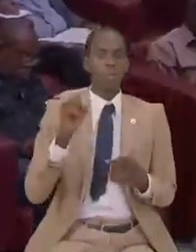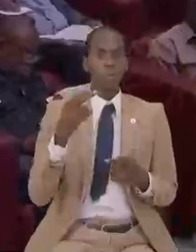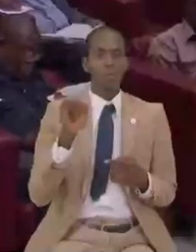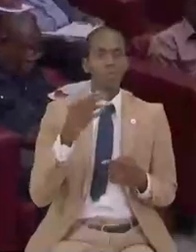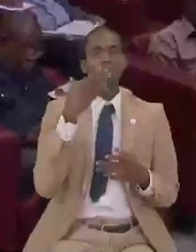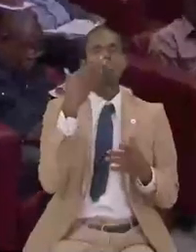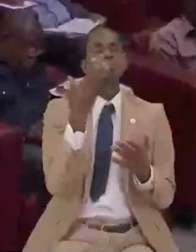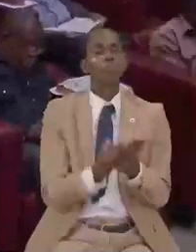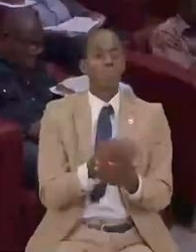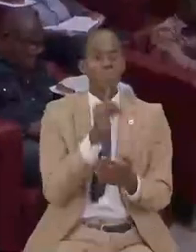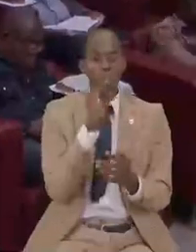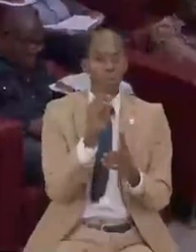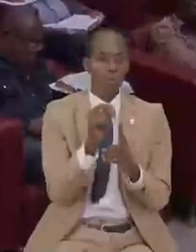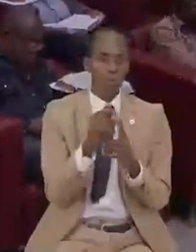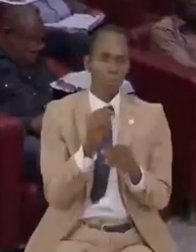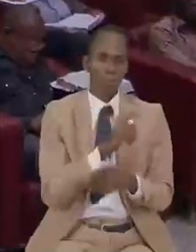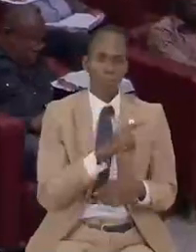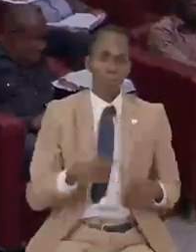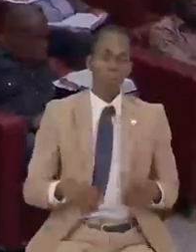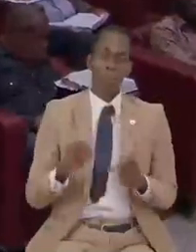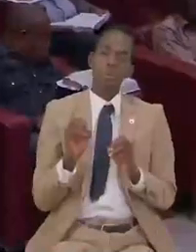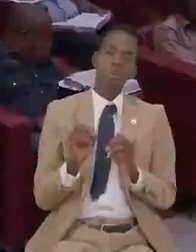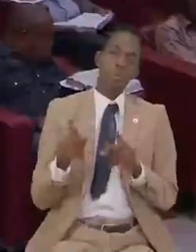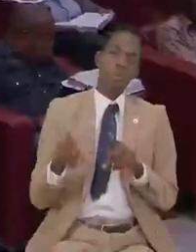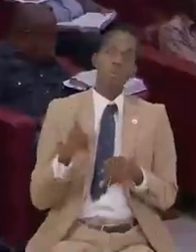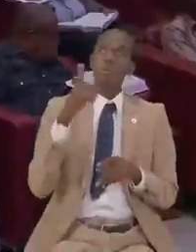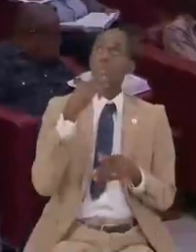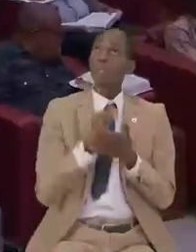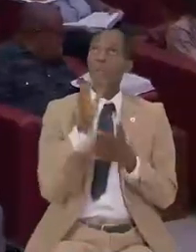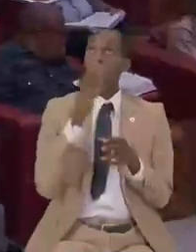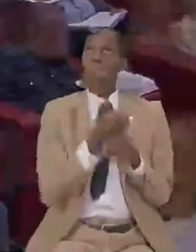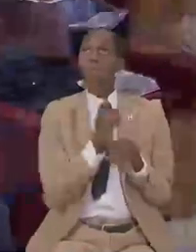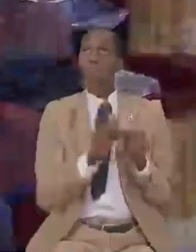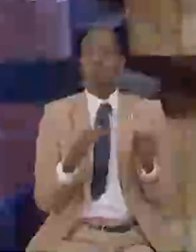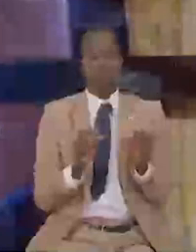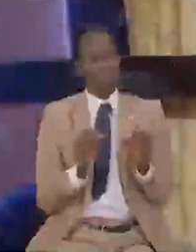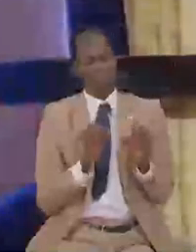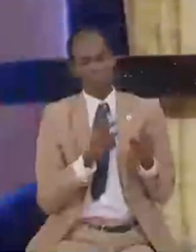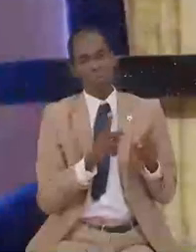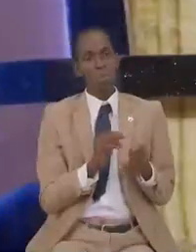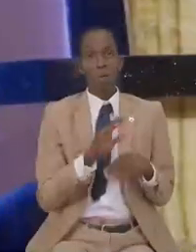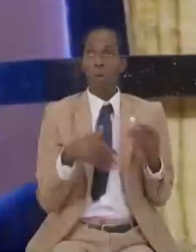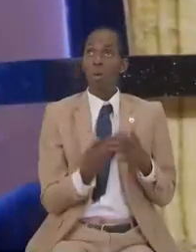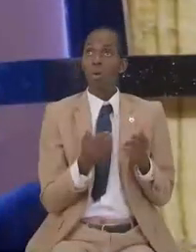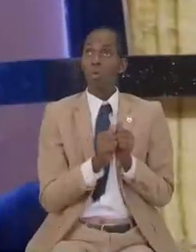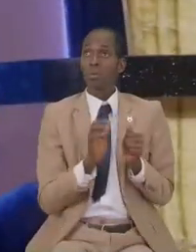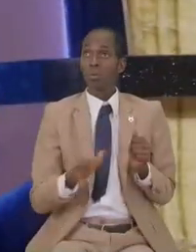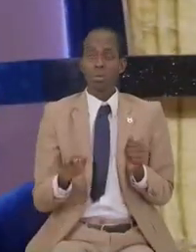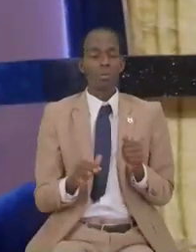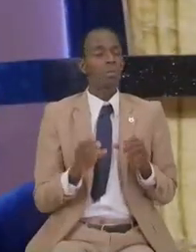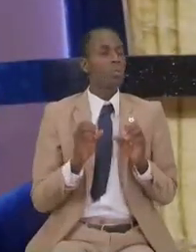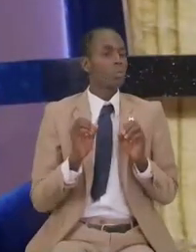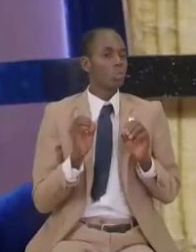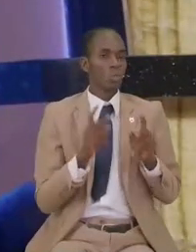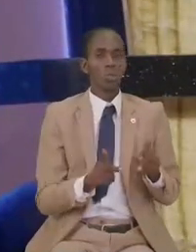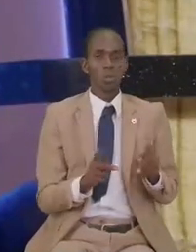as prononcée est bonne. D'accord. Dieu l'a dit. Qui vont-tu ôter? D'accord. Tous tes enfants, tes descendants, ils vont tout